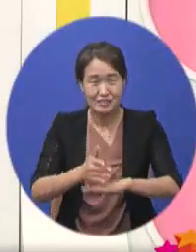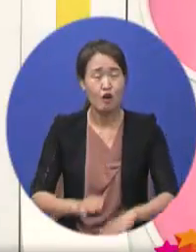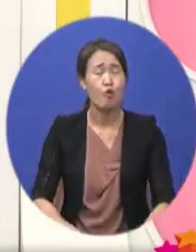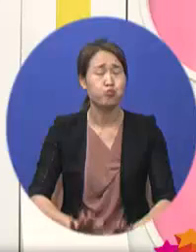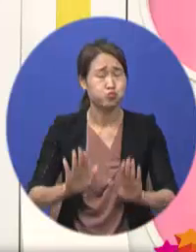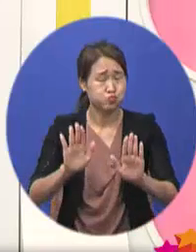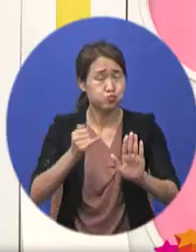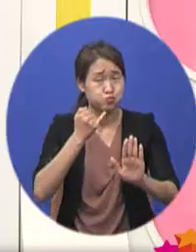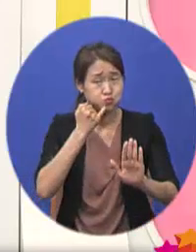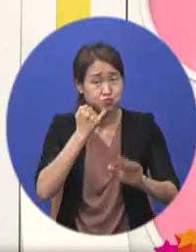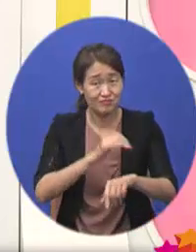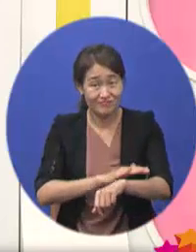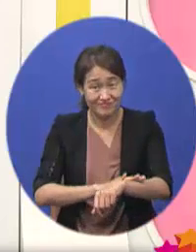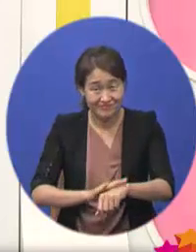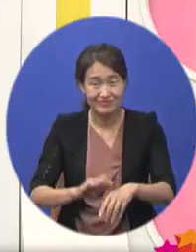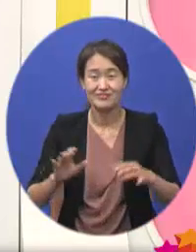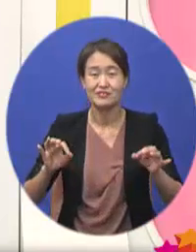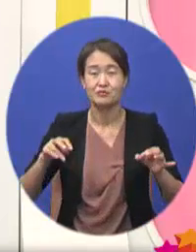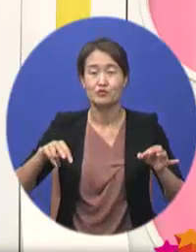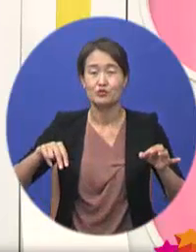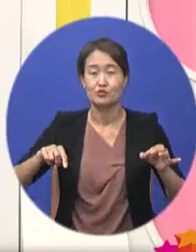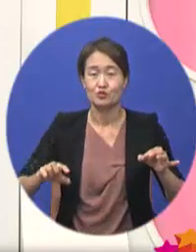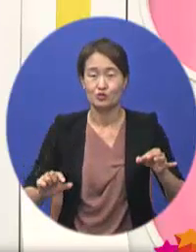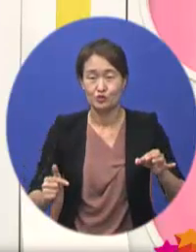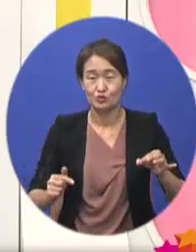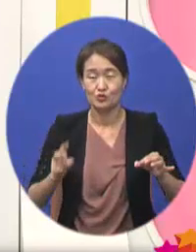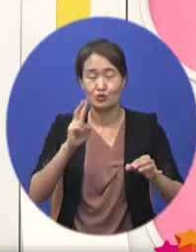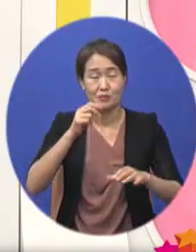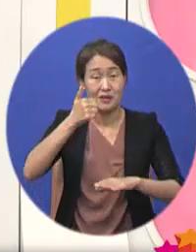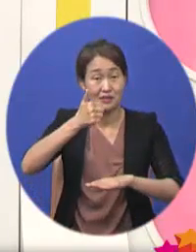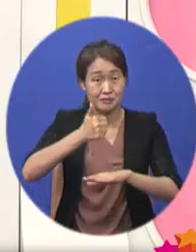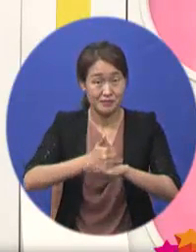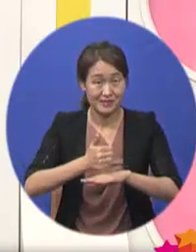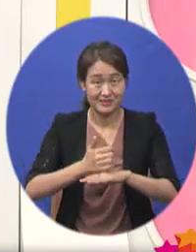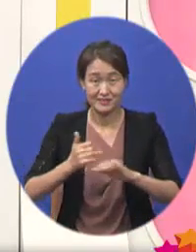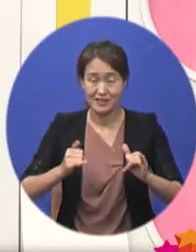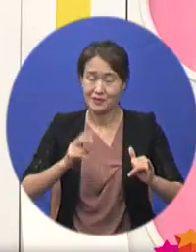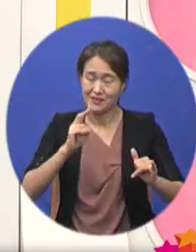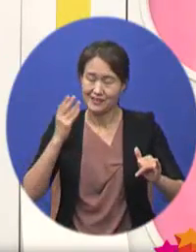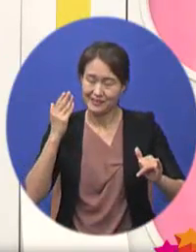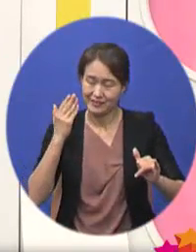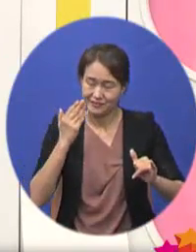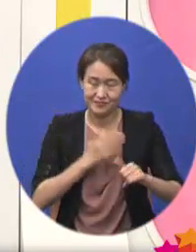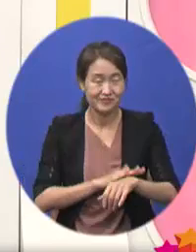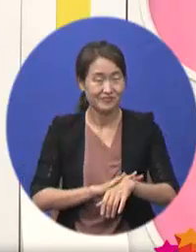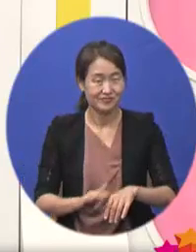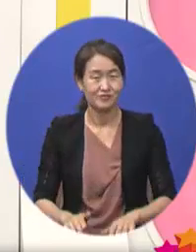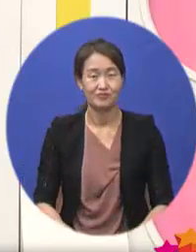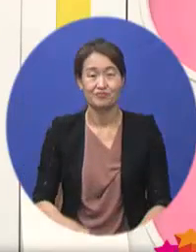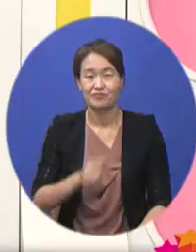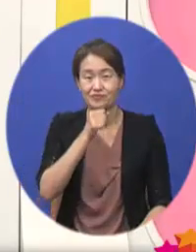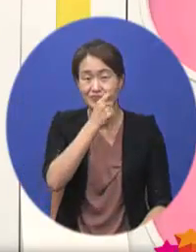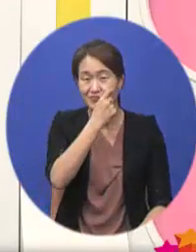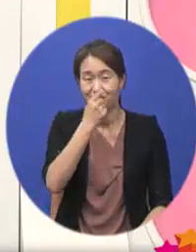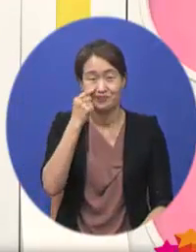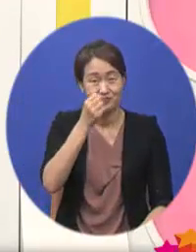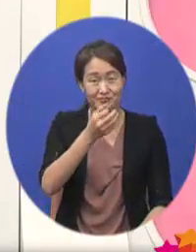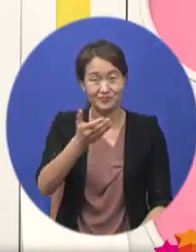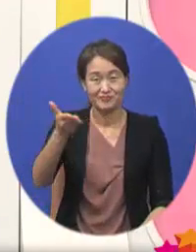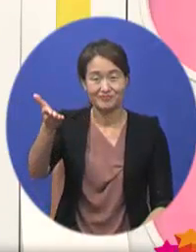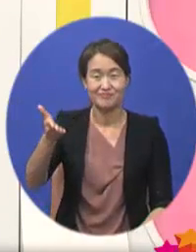아유 괜찮습니다. 네, 우리 김유수님 네. 노래 마지막 참여자분인데 깔끔하게 네. 잘해주셨죠? 네. 네 점수